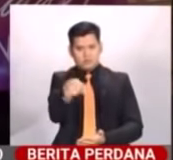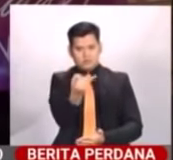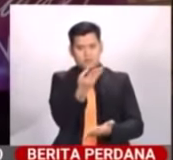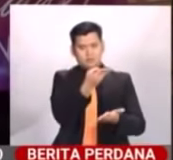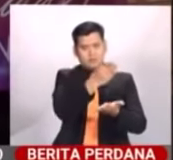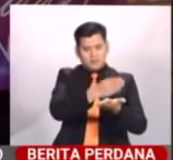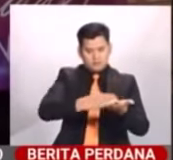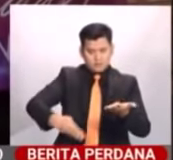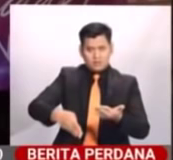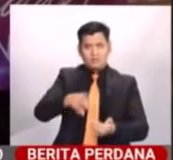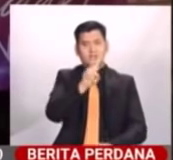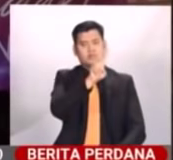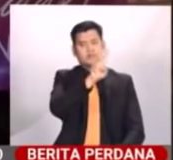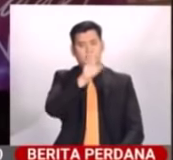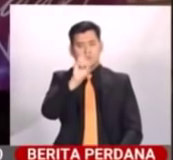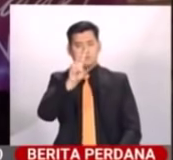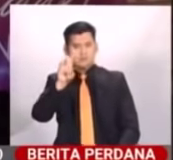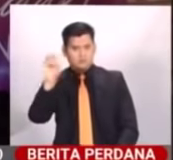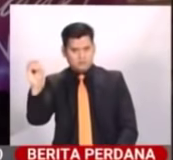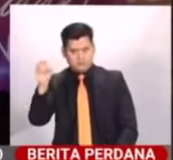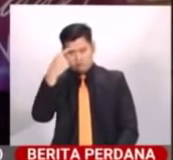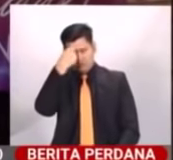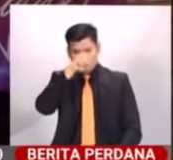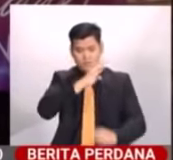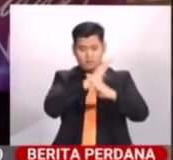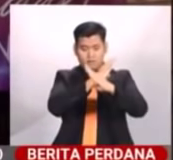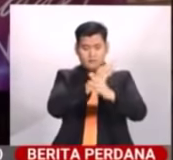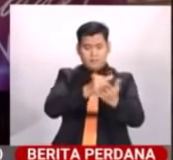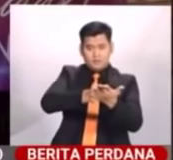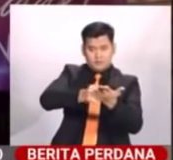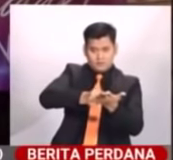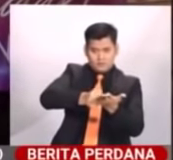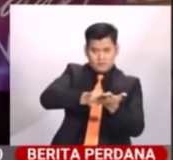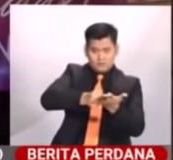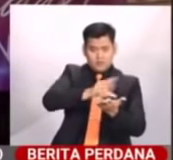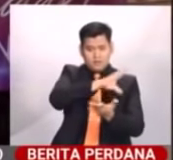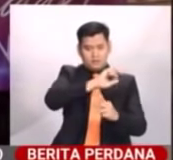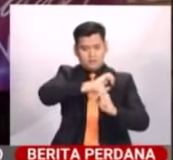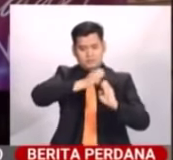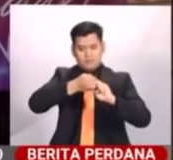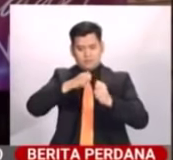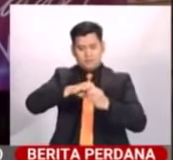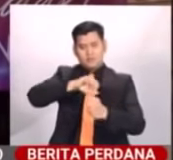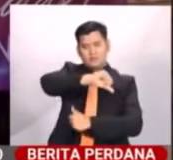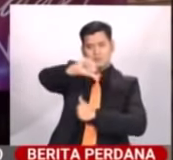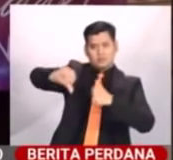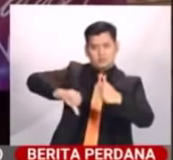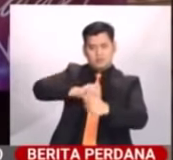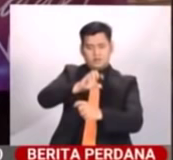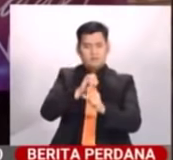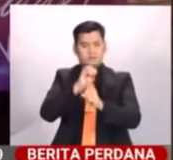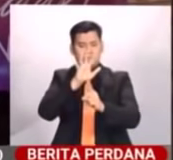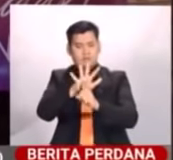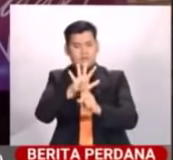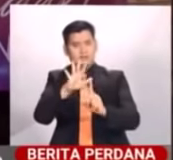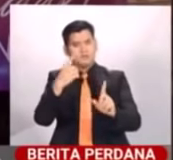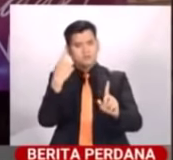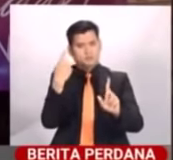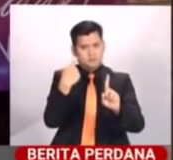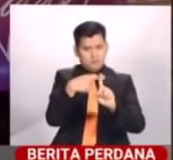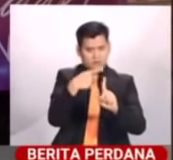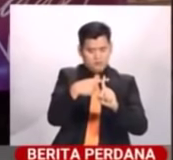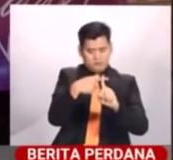untuk meneruskan projek rintis menangani masalah dadah substan dan tencongan sosial susulan impak positif pelaksanaannya dalam membendung masalah